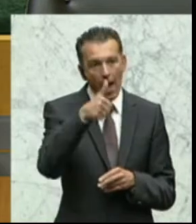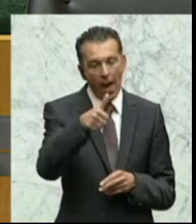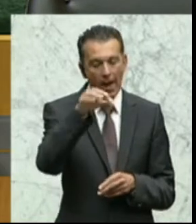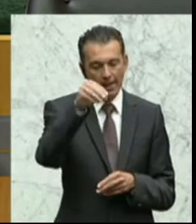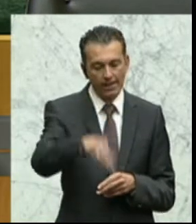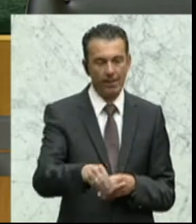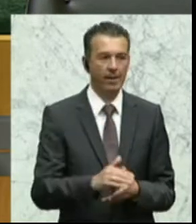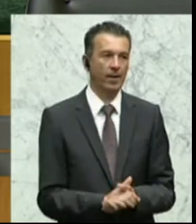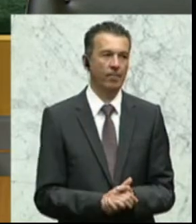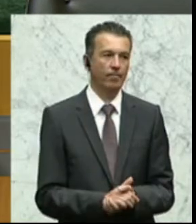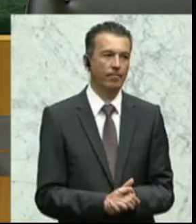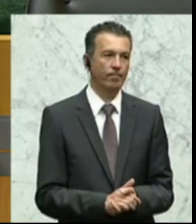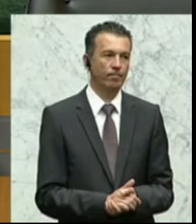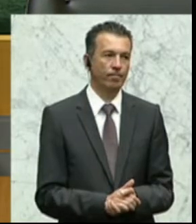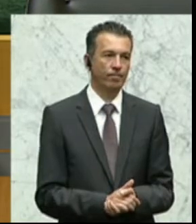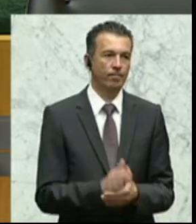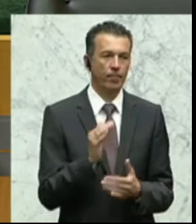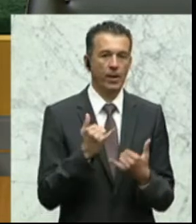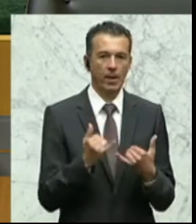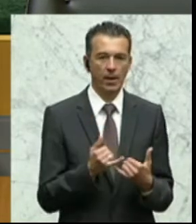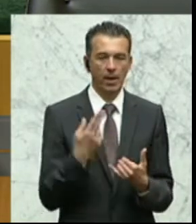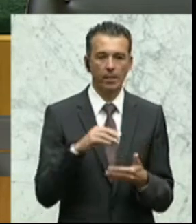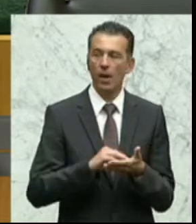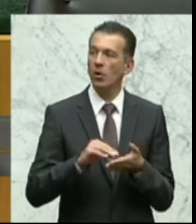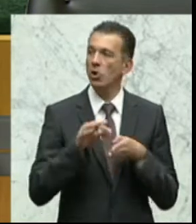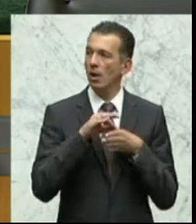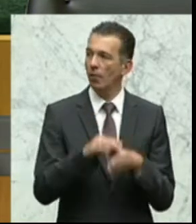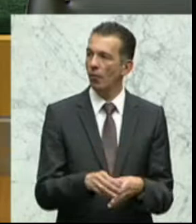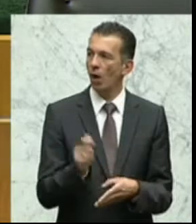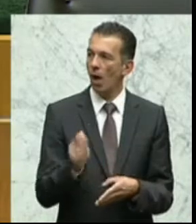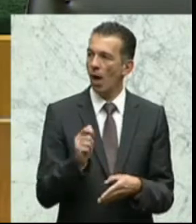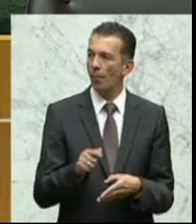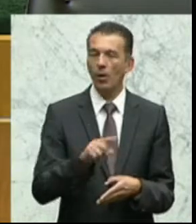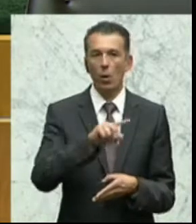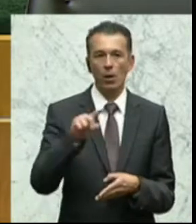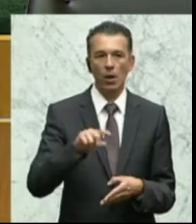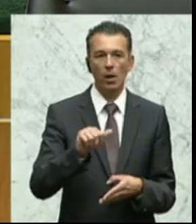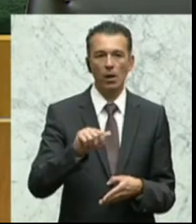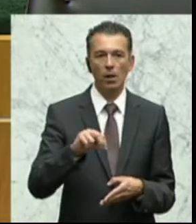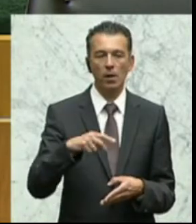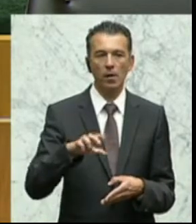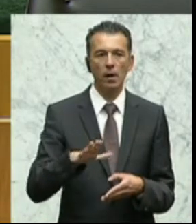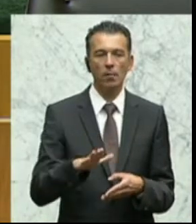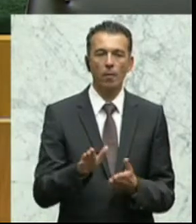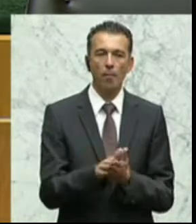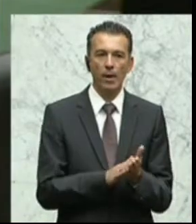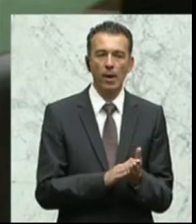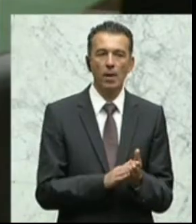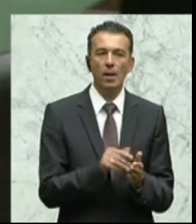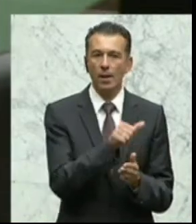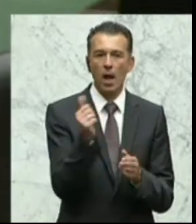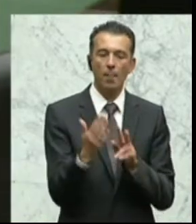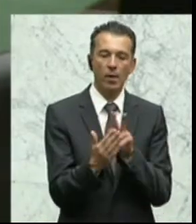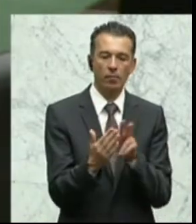einwerfen. Bitte nun den Herrn Schriftführer, Abgeordneten Zanger, mit dem Namensaufruf zu beginnen. Der Herr